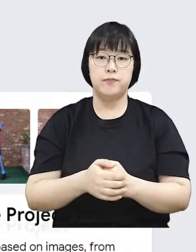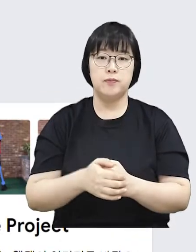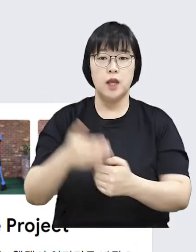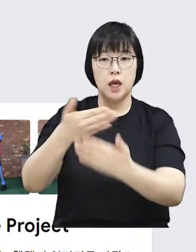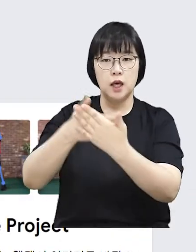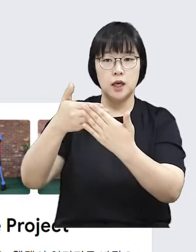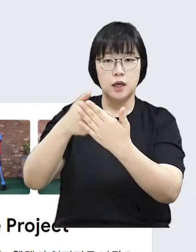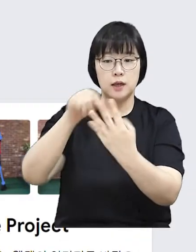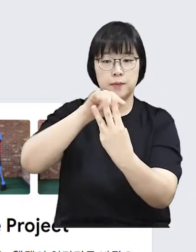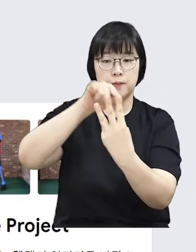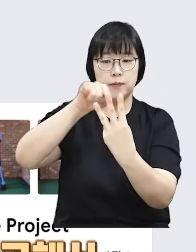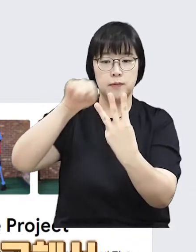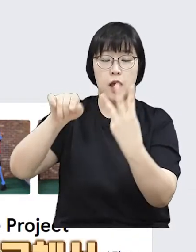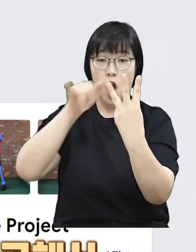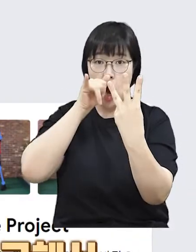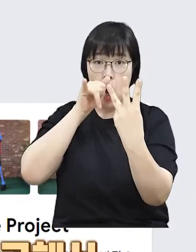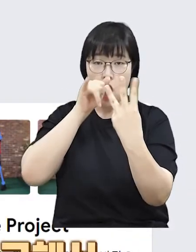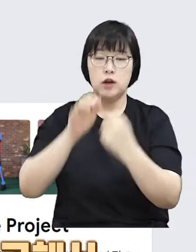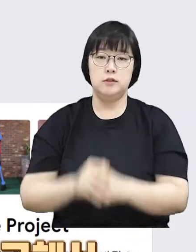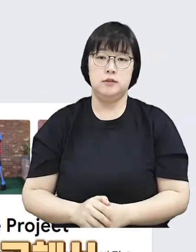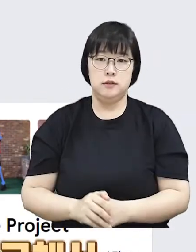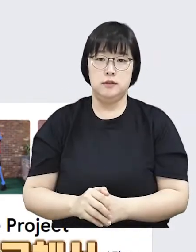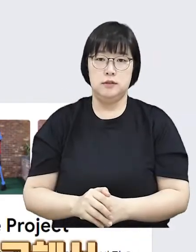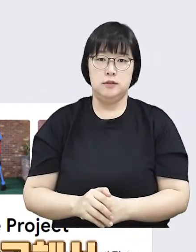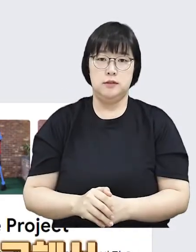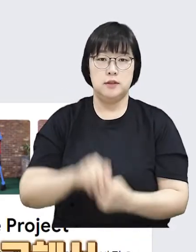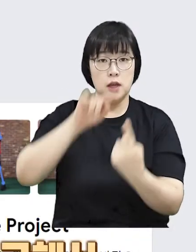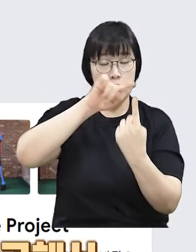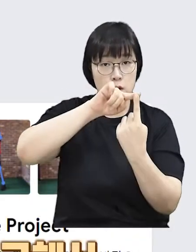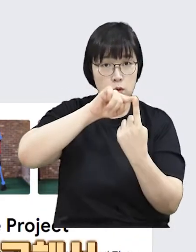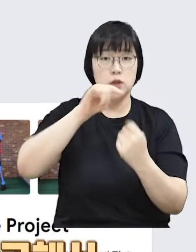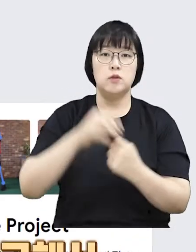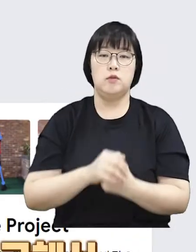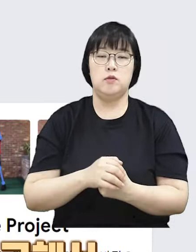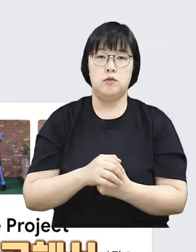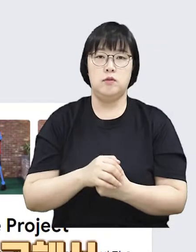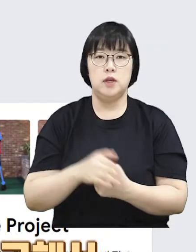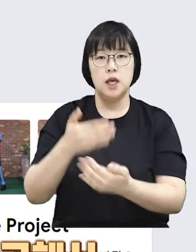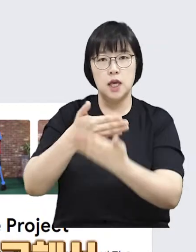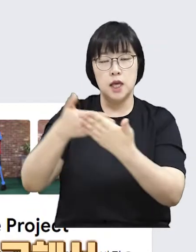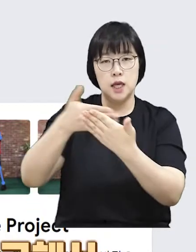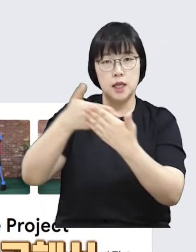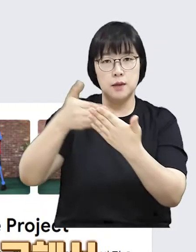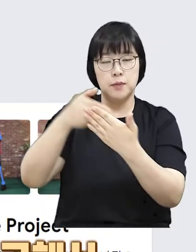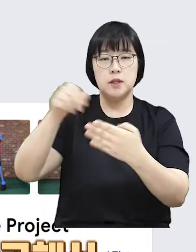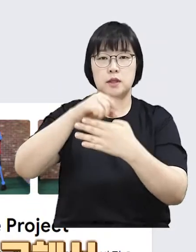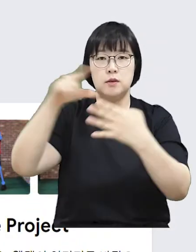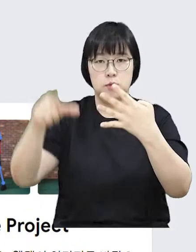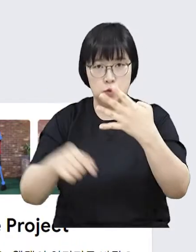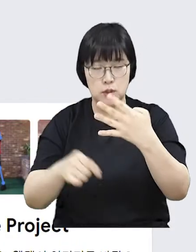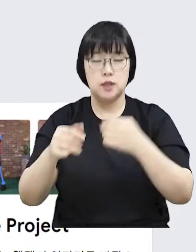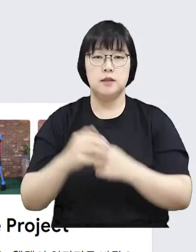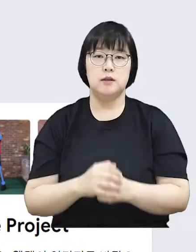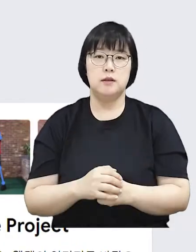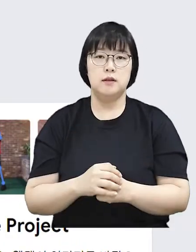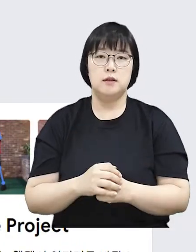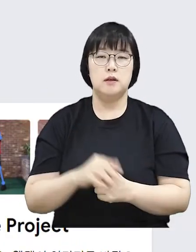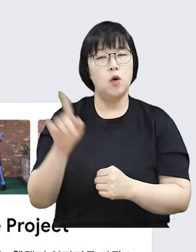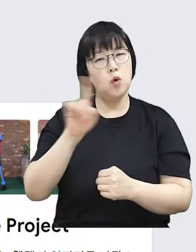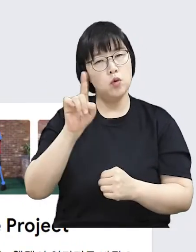화면이 그림이 3개가 나오죠. 네. 제일 왼쪽과는 이미지 프로젝트라고 해서 어떤